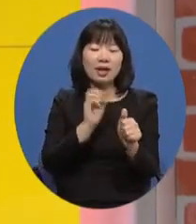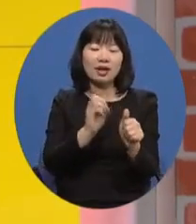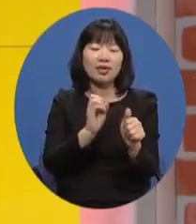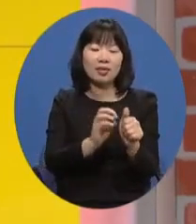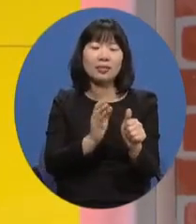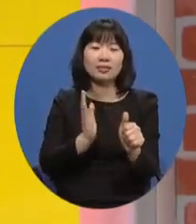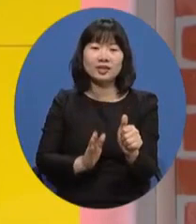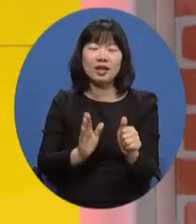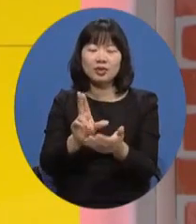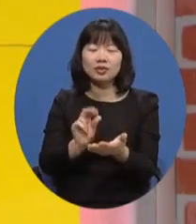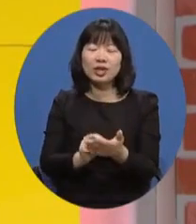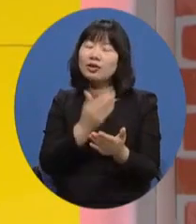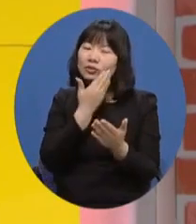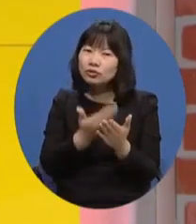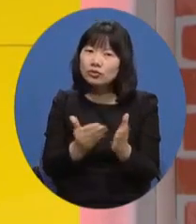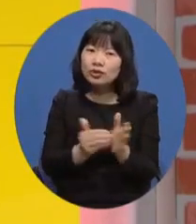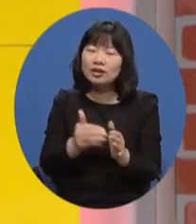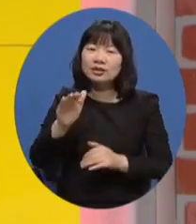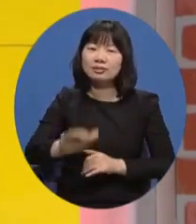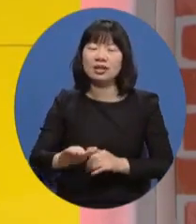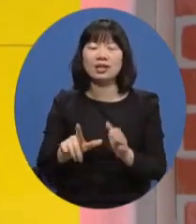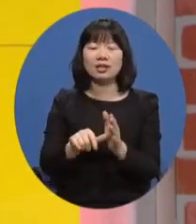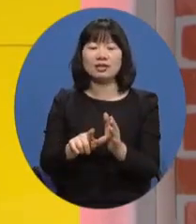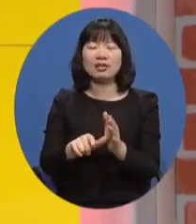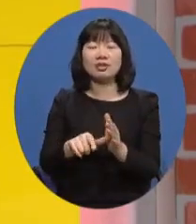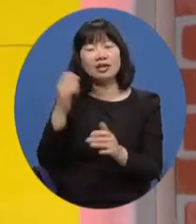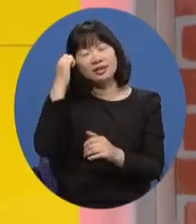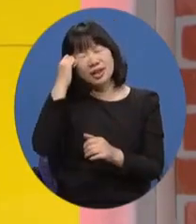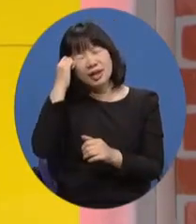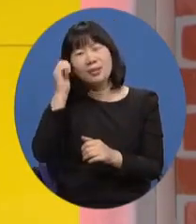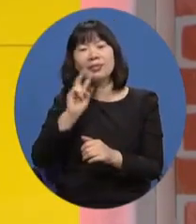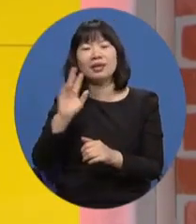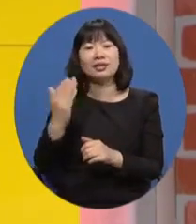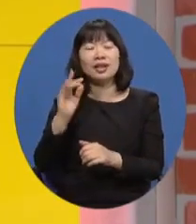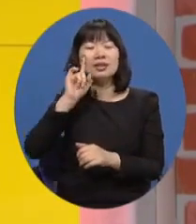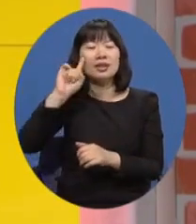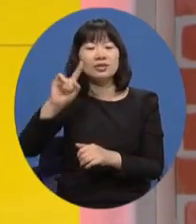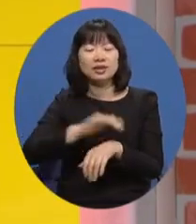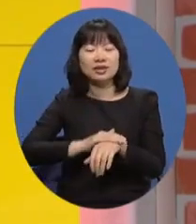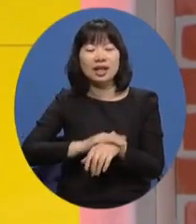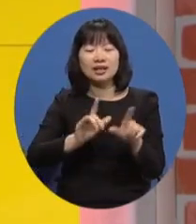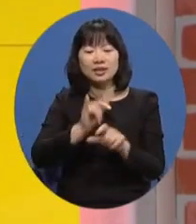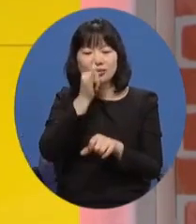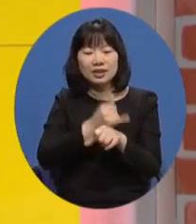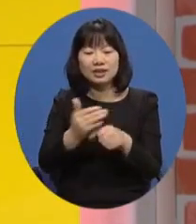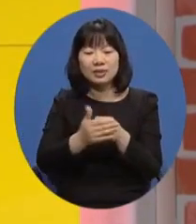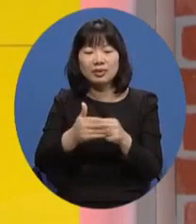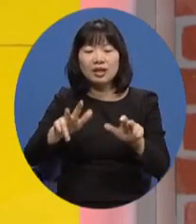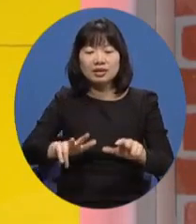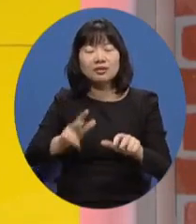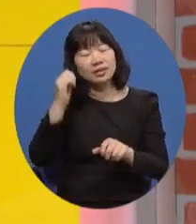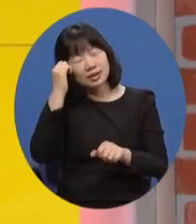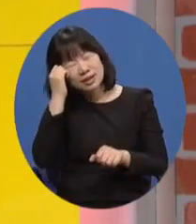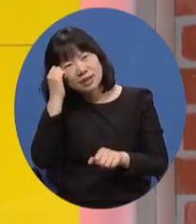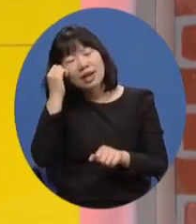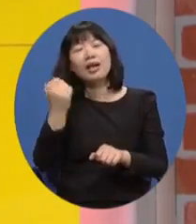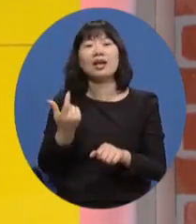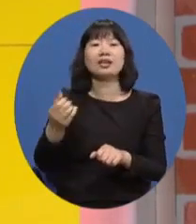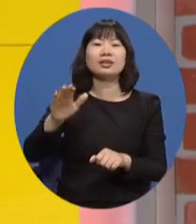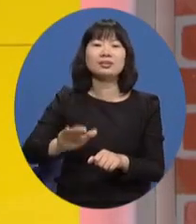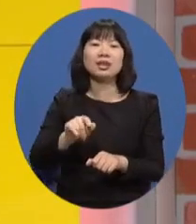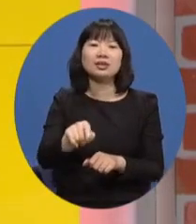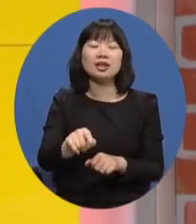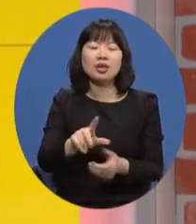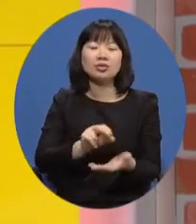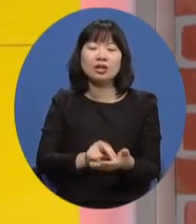돼요. 숙제는 중요한데 또 이 시간에는 잠을 자야지 그래야 내일도 잘 지낼 수 있으니까 지금은 자자. 그렇지만